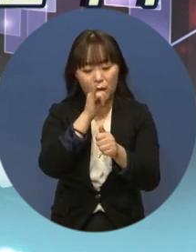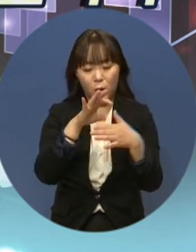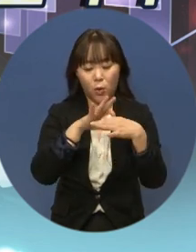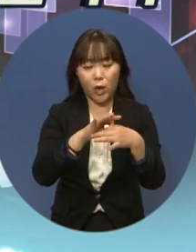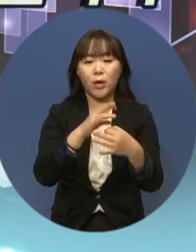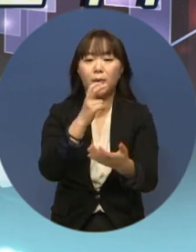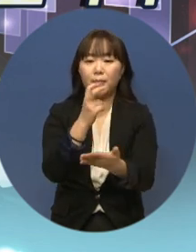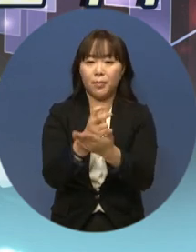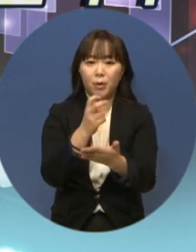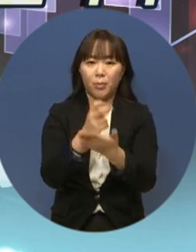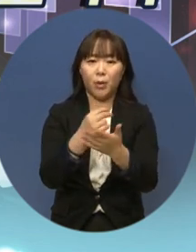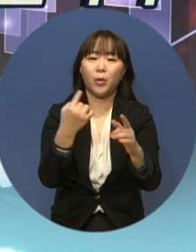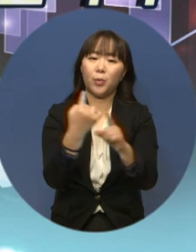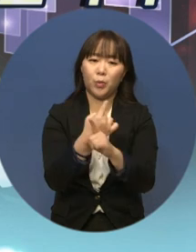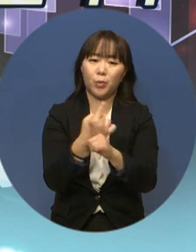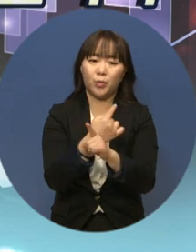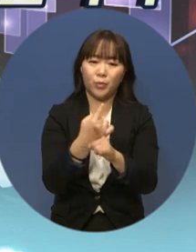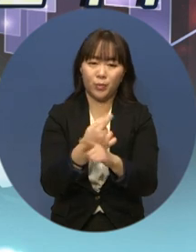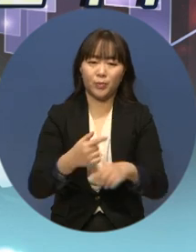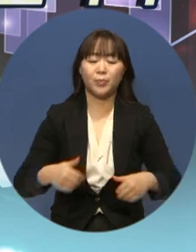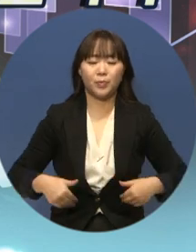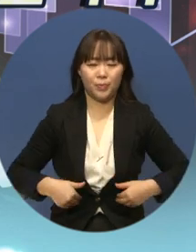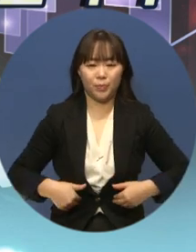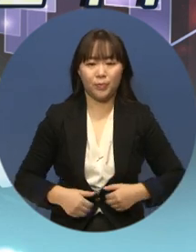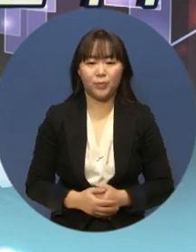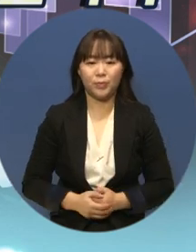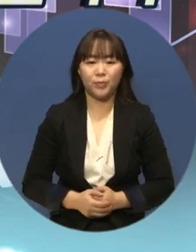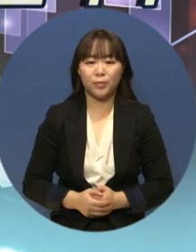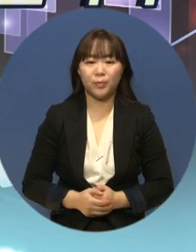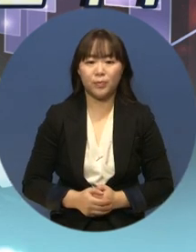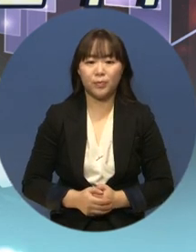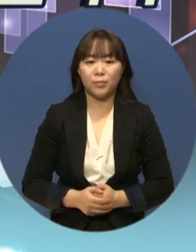있도록 관련법을 고쳐야 한다는 겁니다.